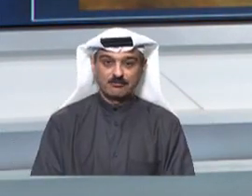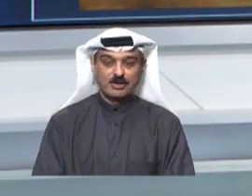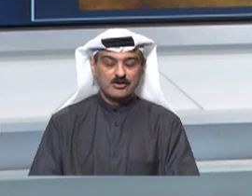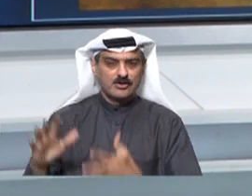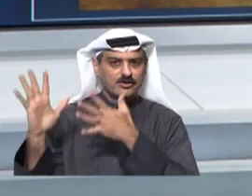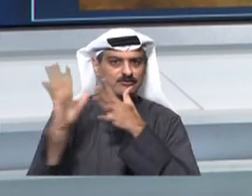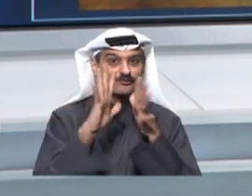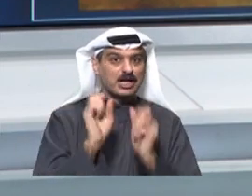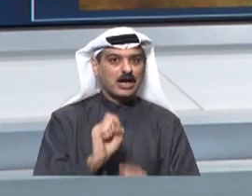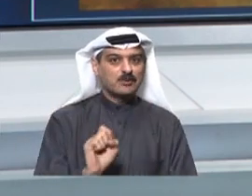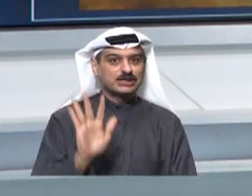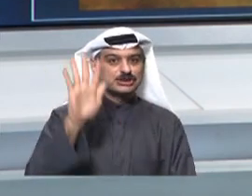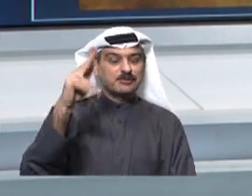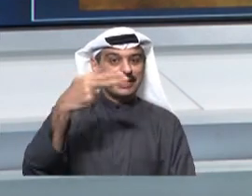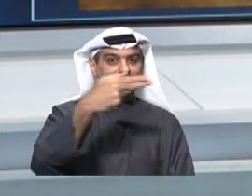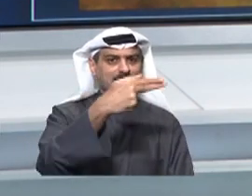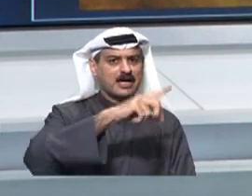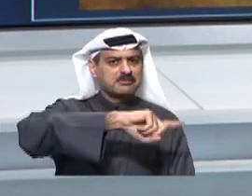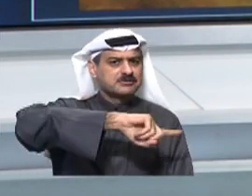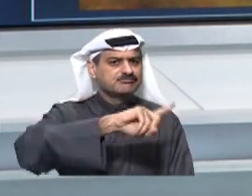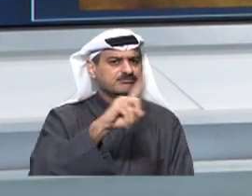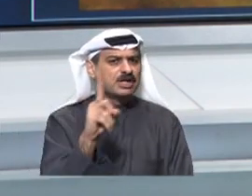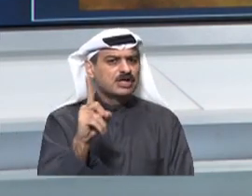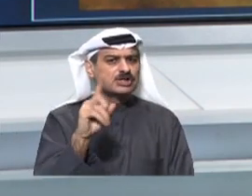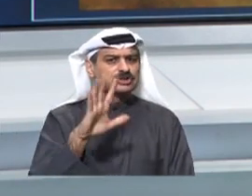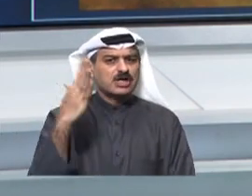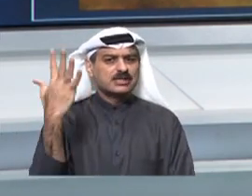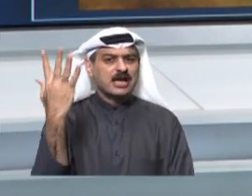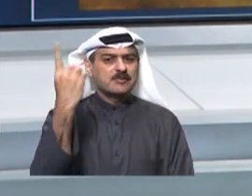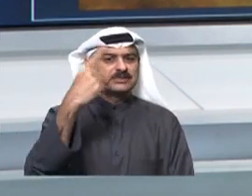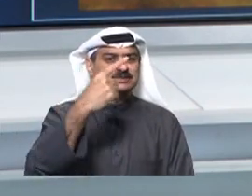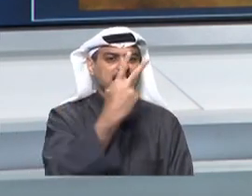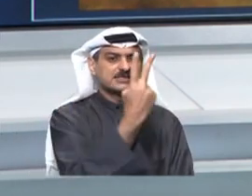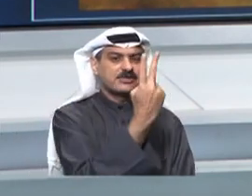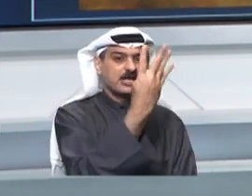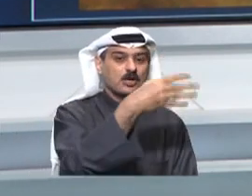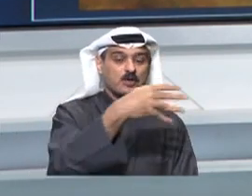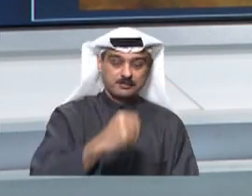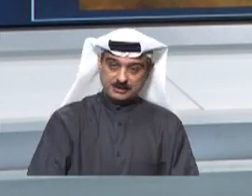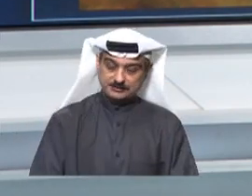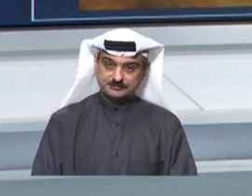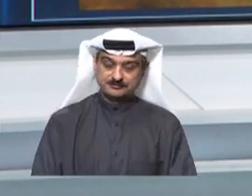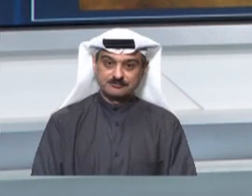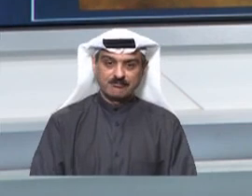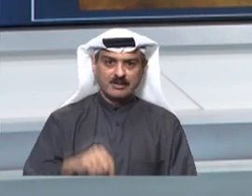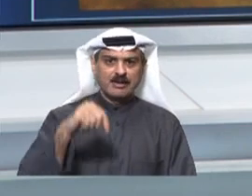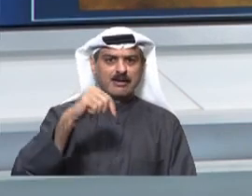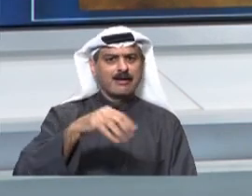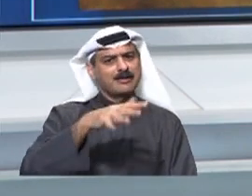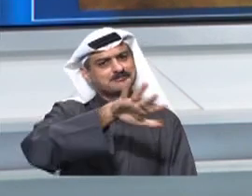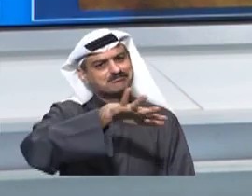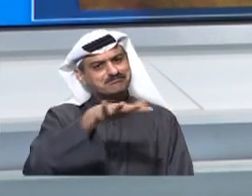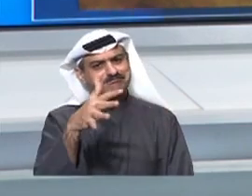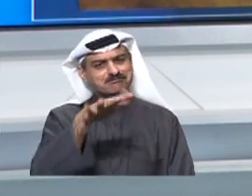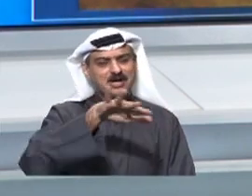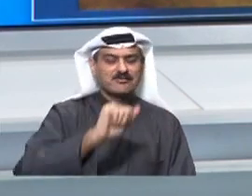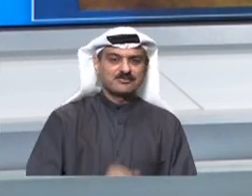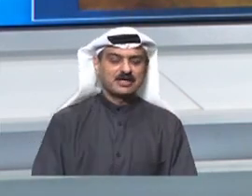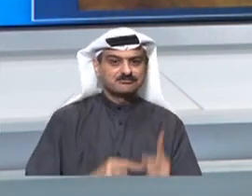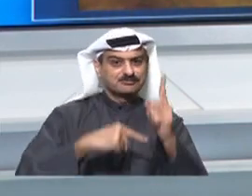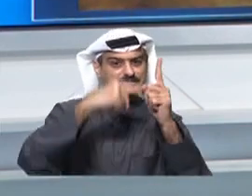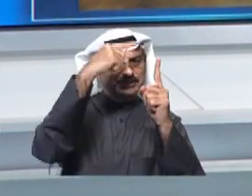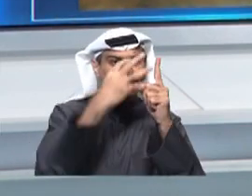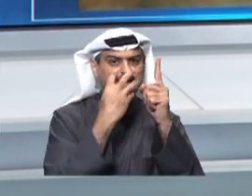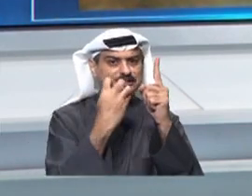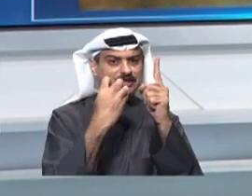شمالي غربي اللي قد تصل سرعتها ما بين 15 إلى 42 كيلومتر في الساعة. أجواء معتدلة وقد تتراوح درجات